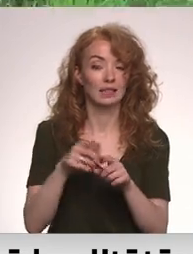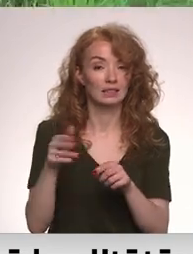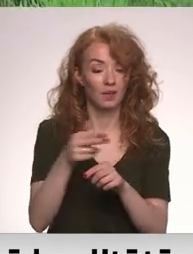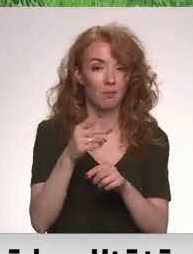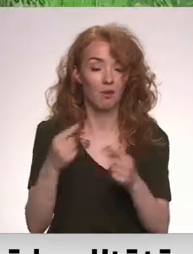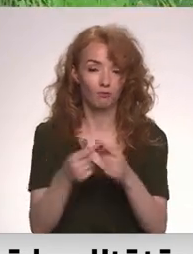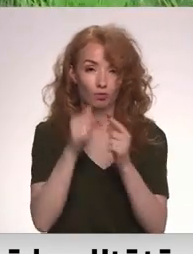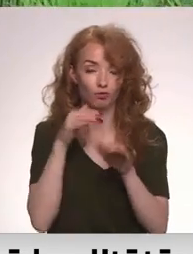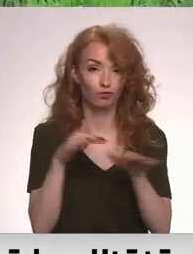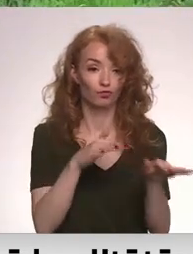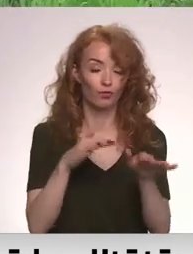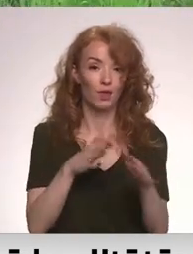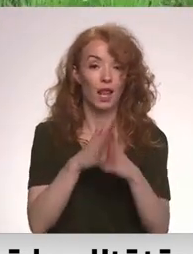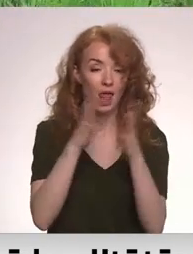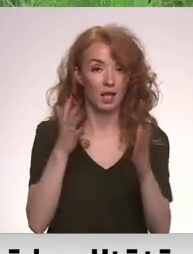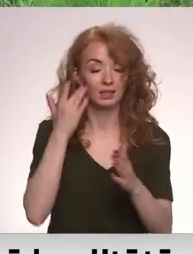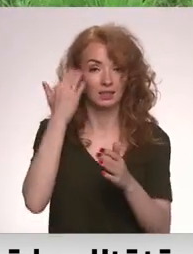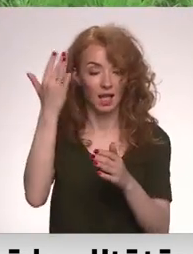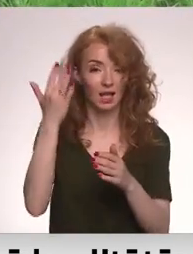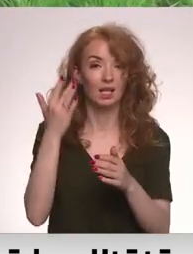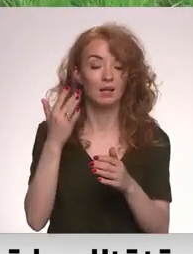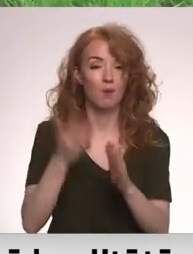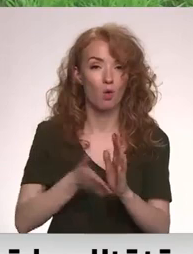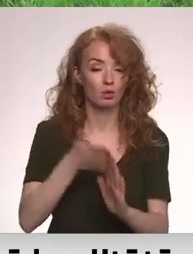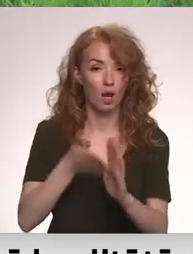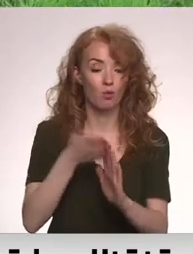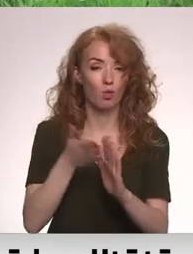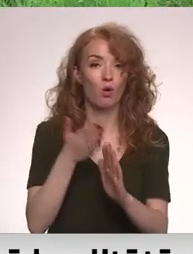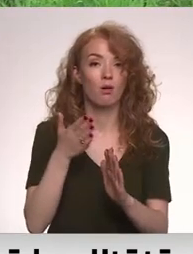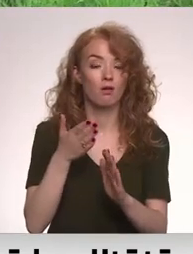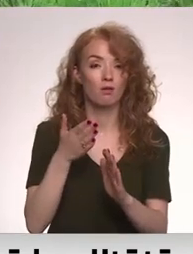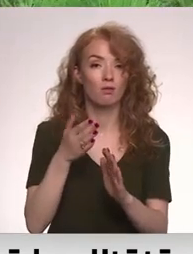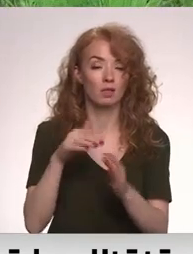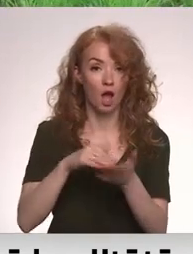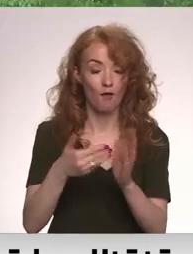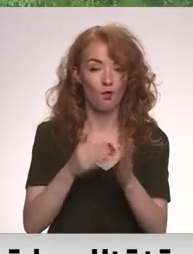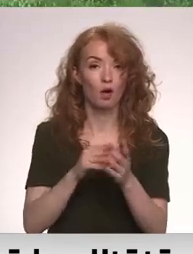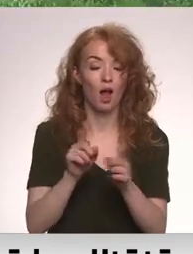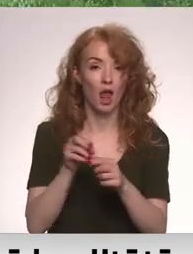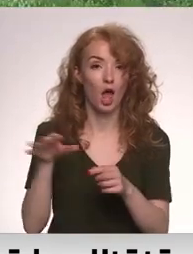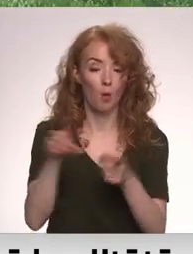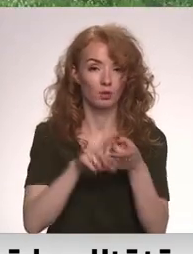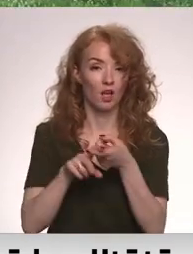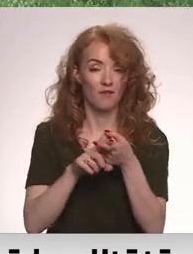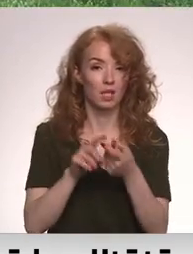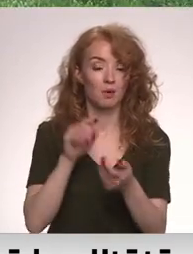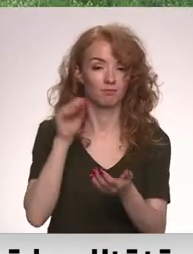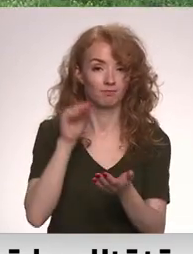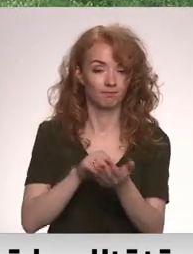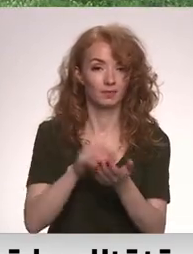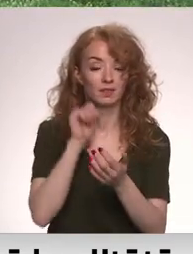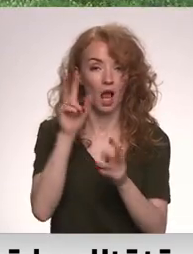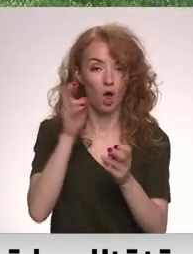zivīm. Lielas cerības upes ekoloģiskā stāvokļa uzlabošanā tiekot liktas arī uz Eiropas Savienības nosprausto zaļo kursu,